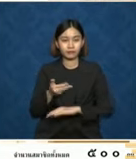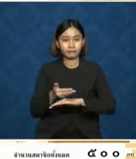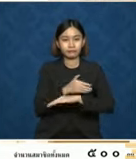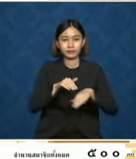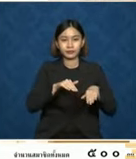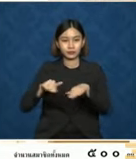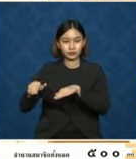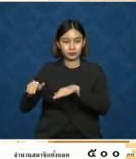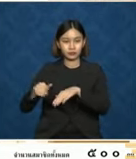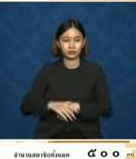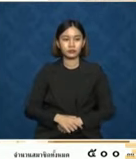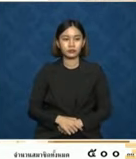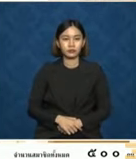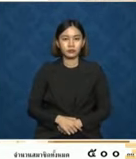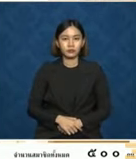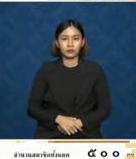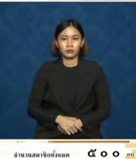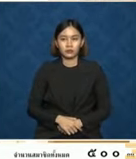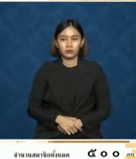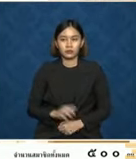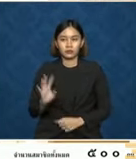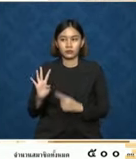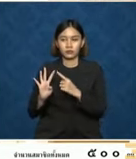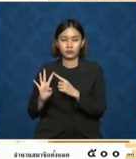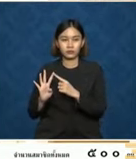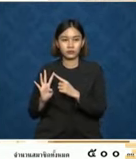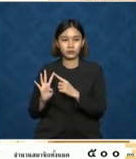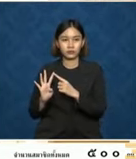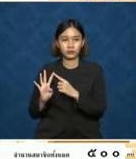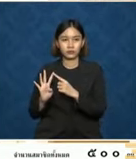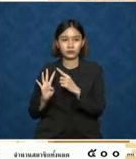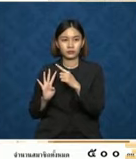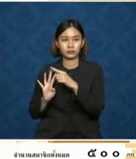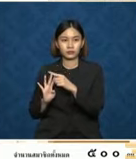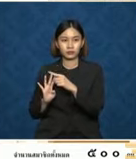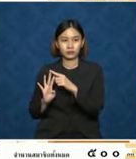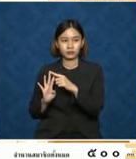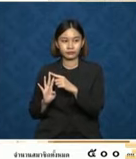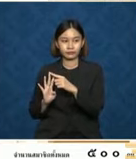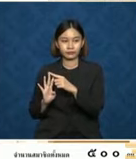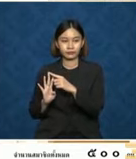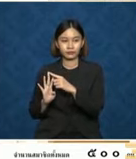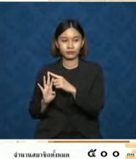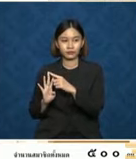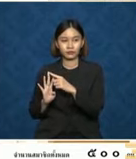ะครับท่านแรกท่านล่มธรรมขำนุรักษ์นะครับท่านที่2ท่านปิยรัตน์ติยภัยรัตน์นะครับท่านที่